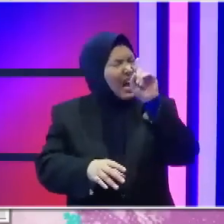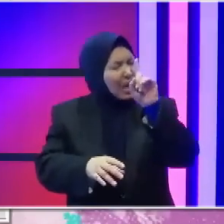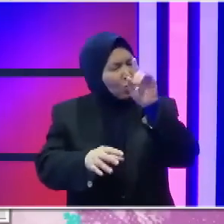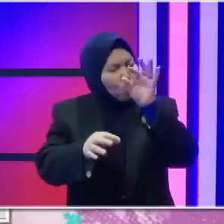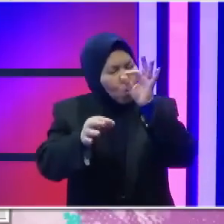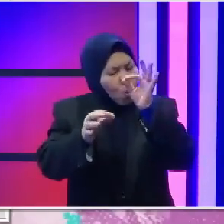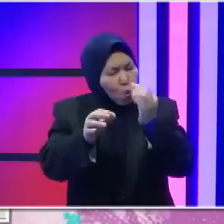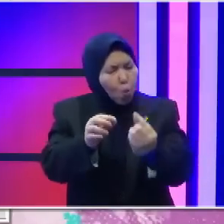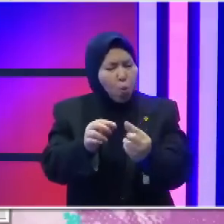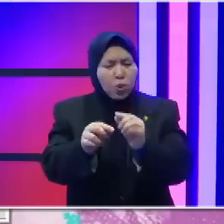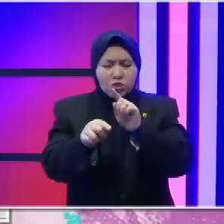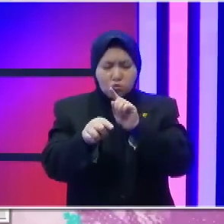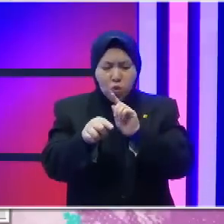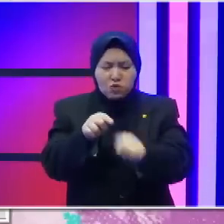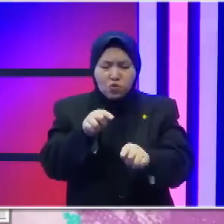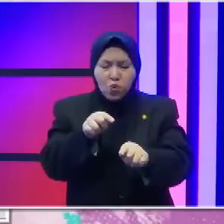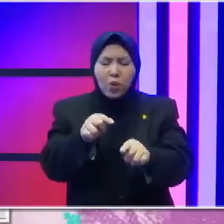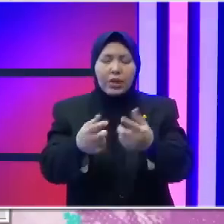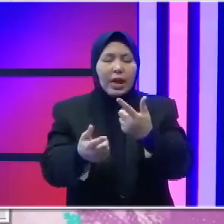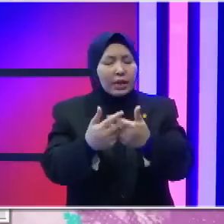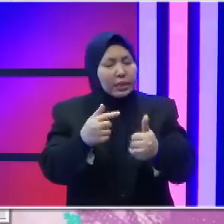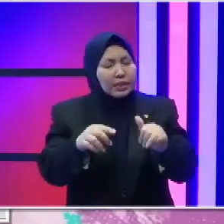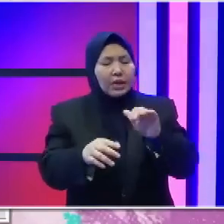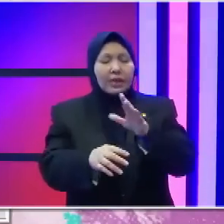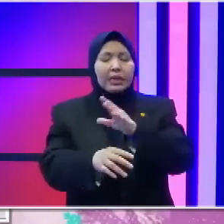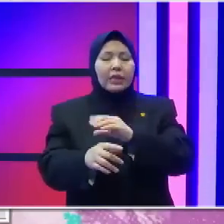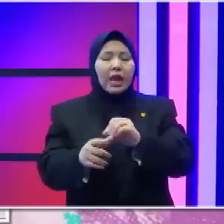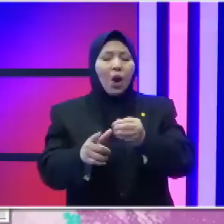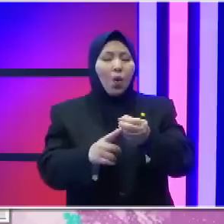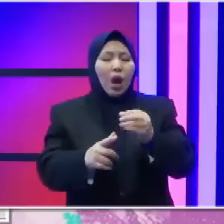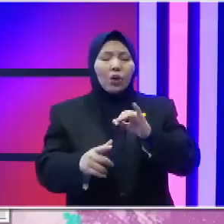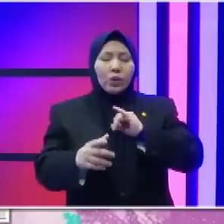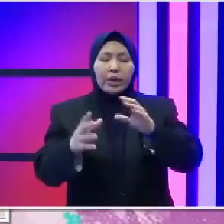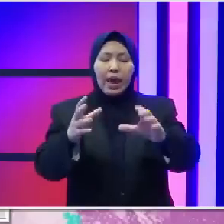آنست نارا لعلي